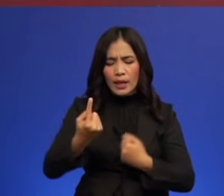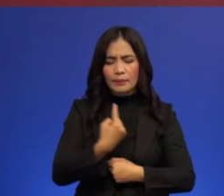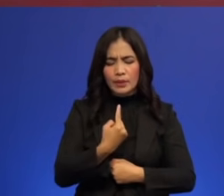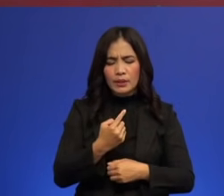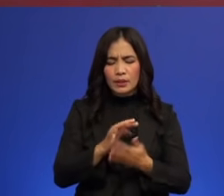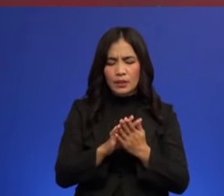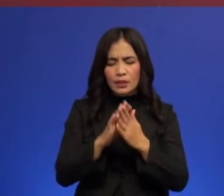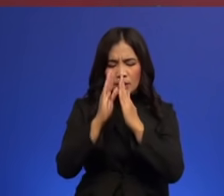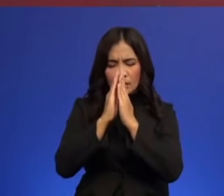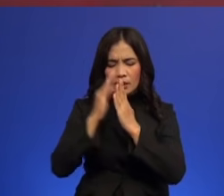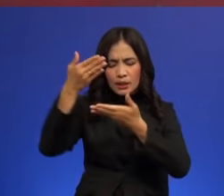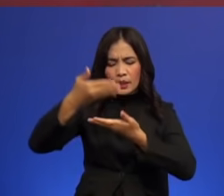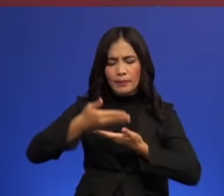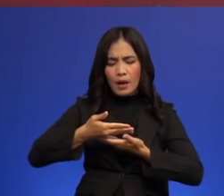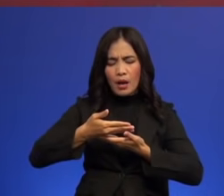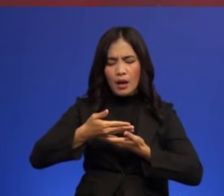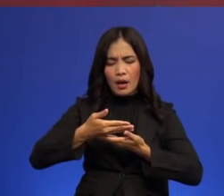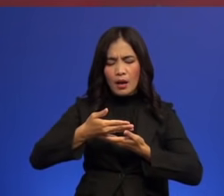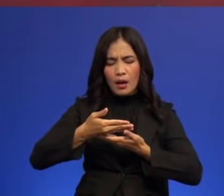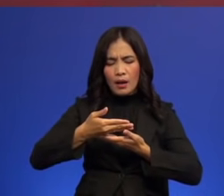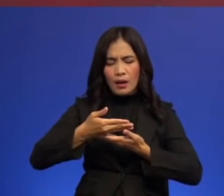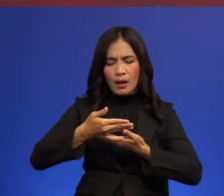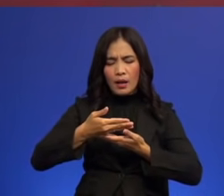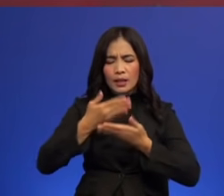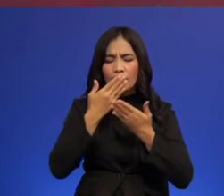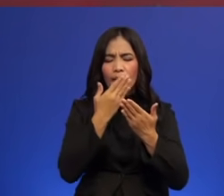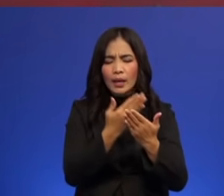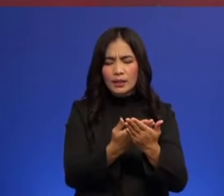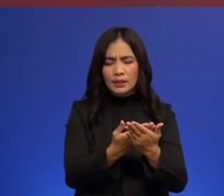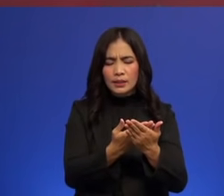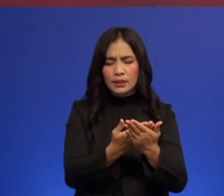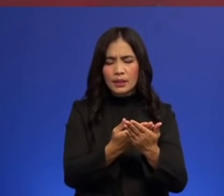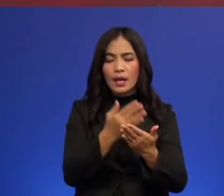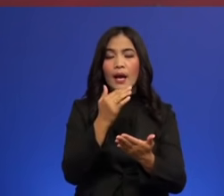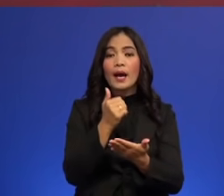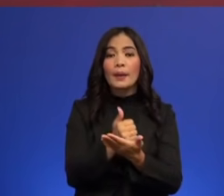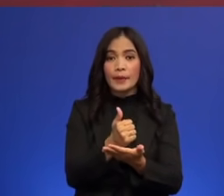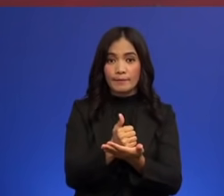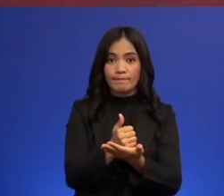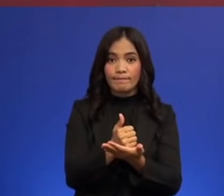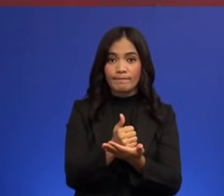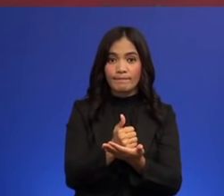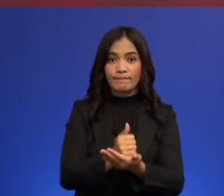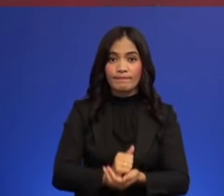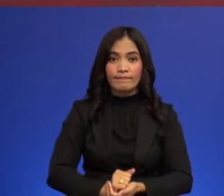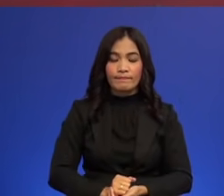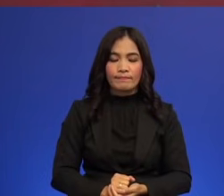sambut Bapa. Terima kasih Tuhan Yesus. Amin.